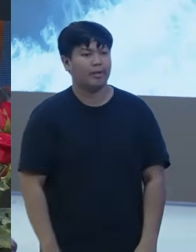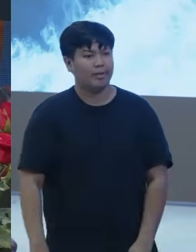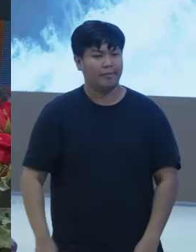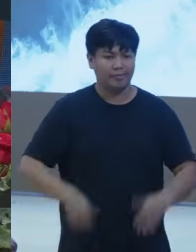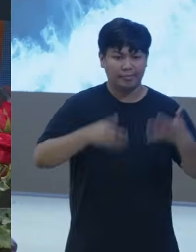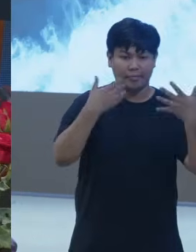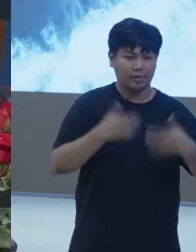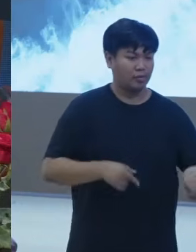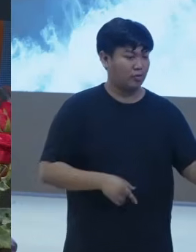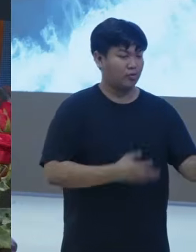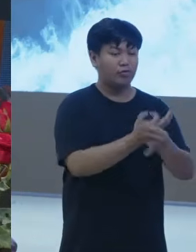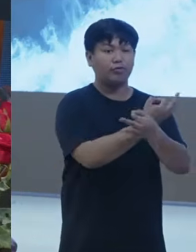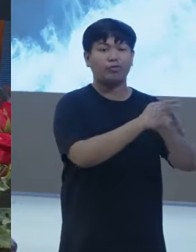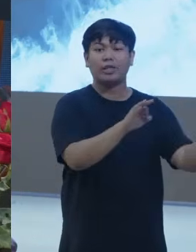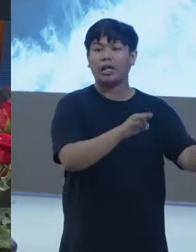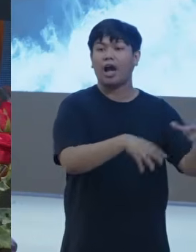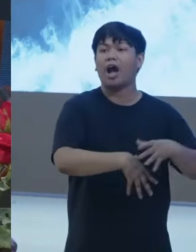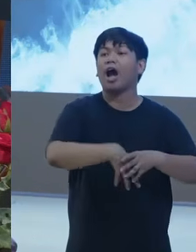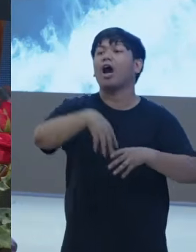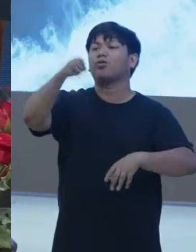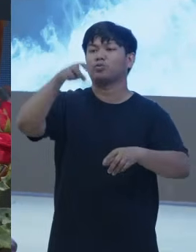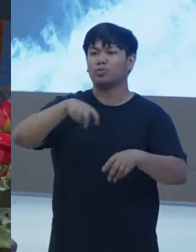Pinatawad. Huwag mo nang bayaran.